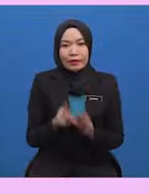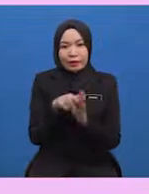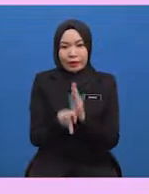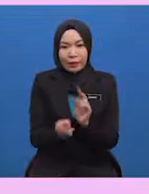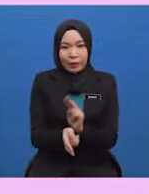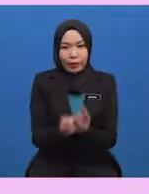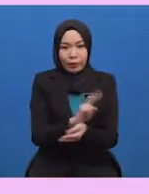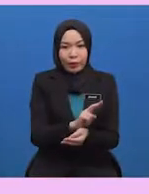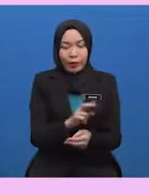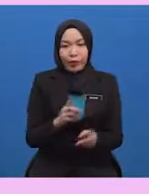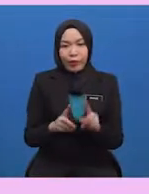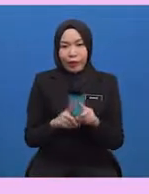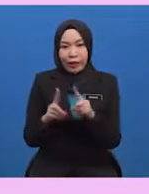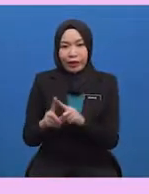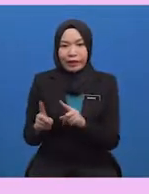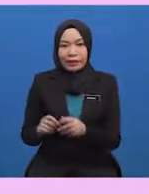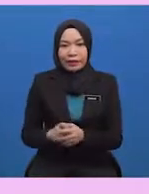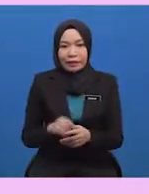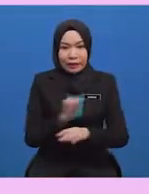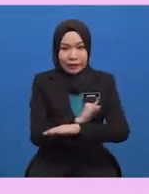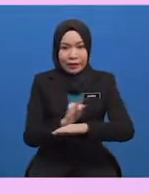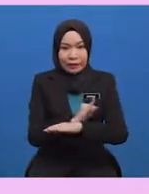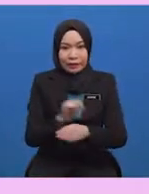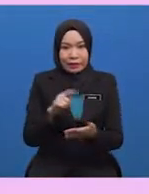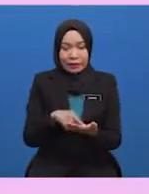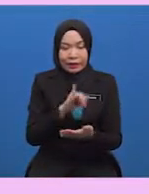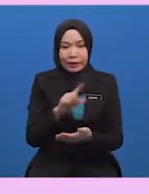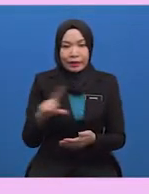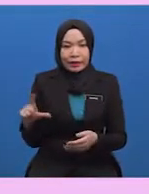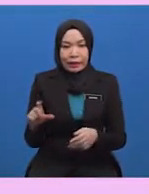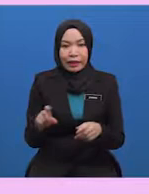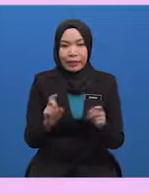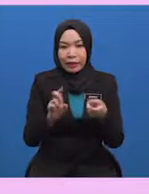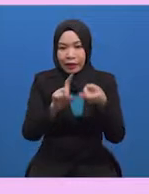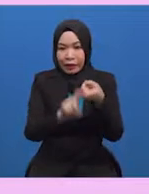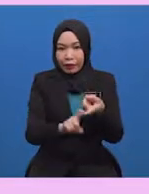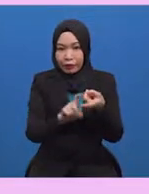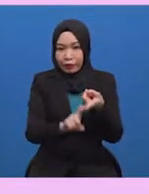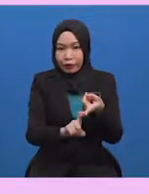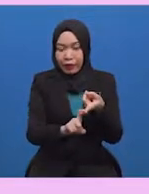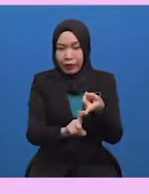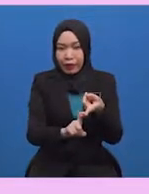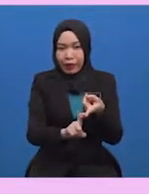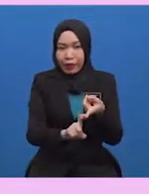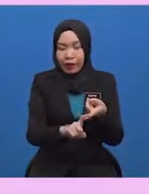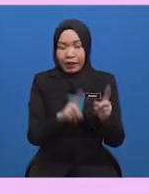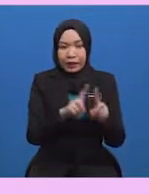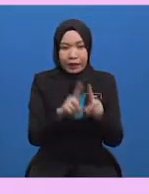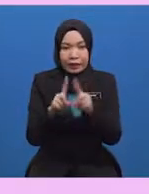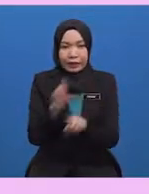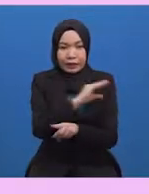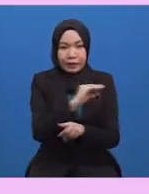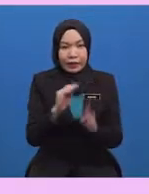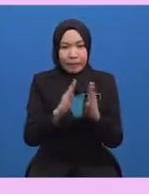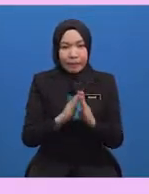pertama, saling kebergantungan desa bandar. Proses ini berlaku secara dua hala.